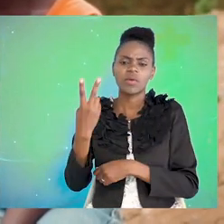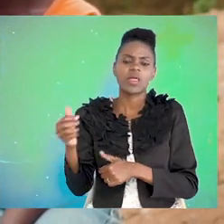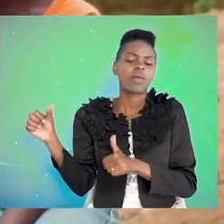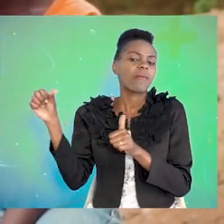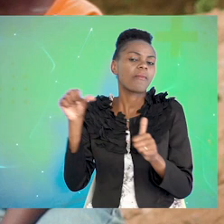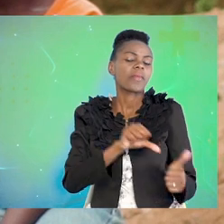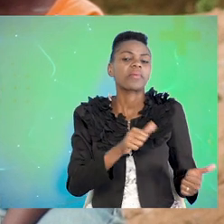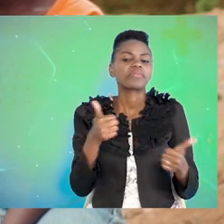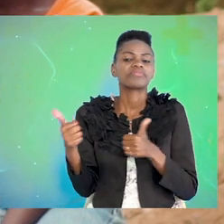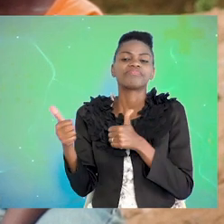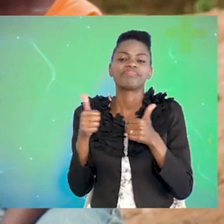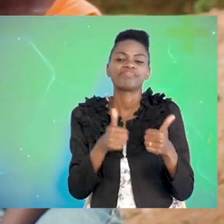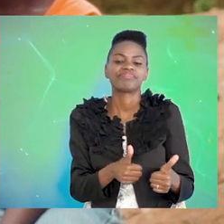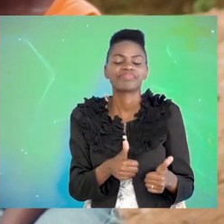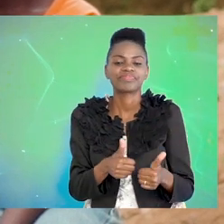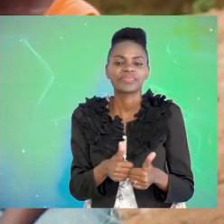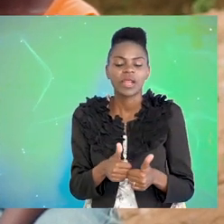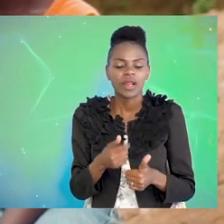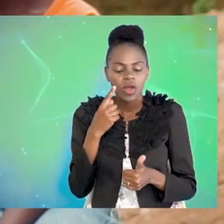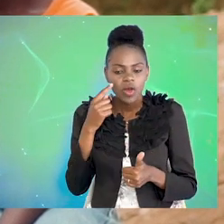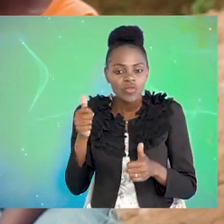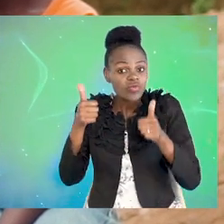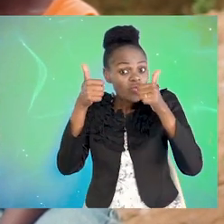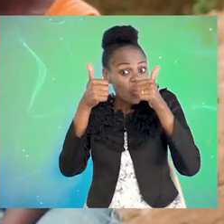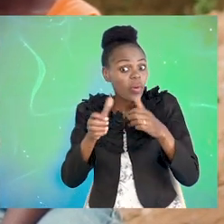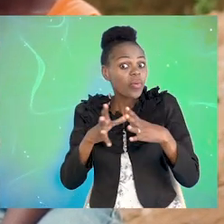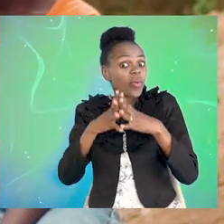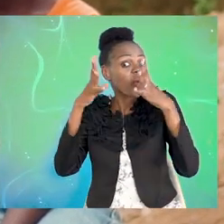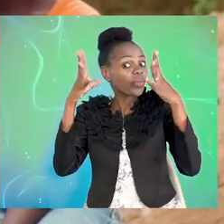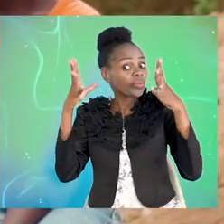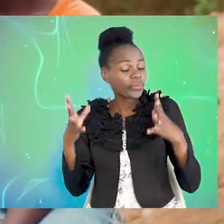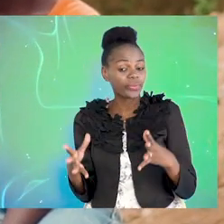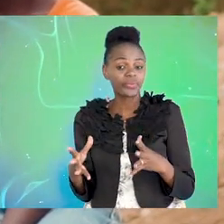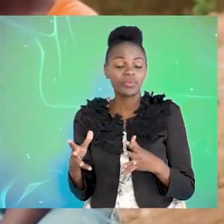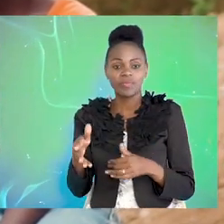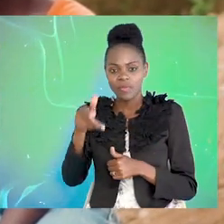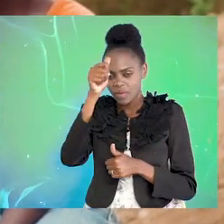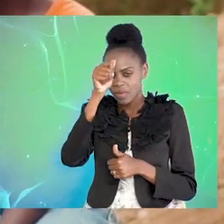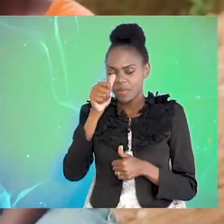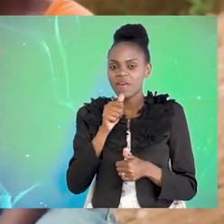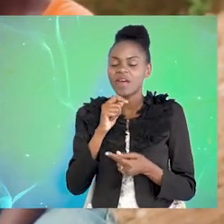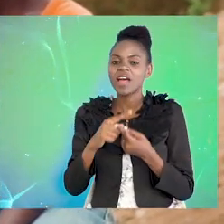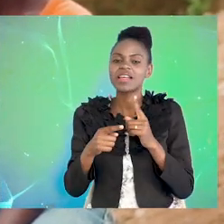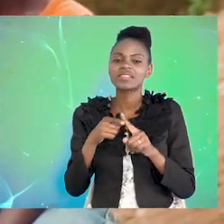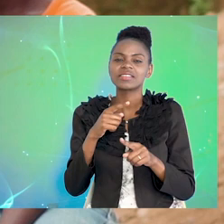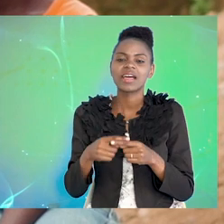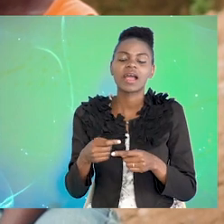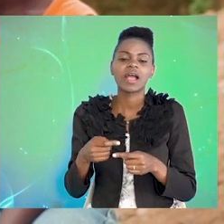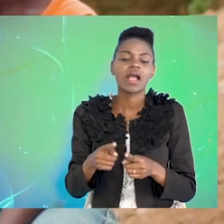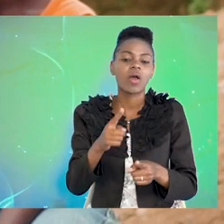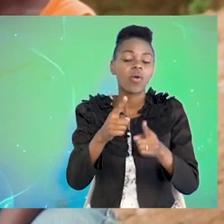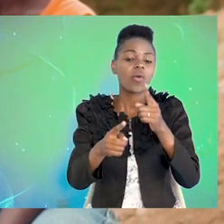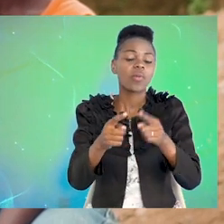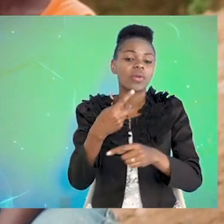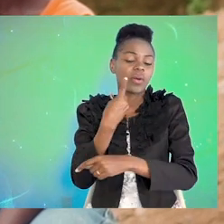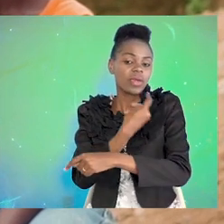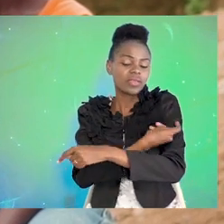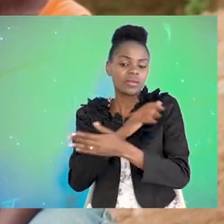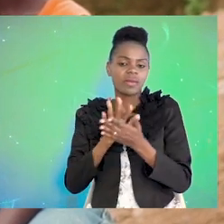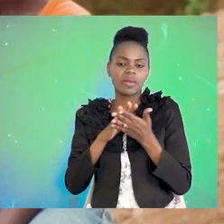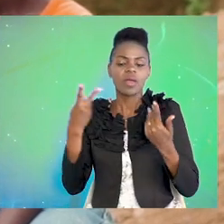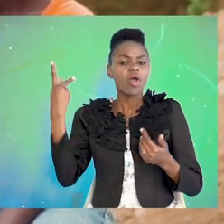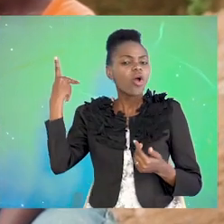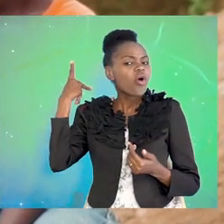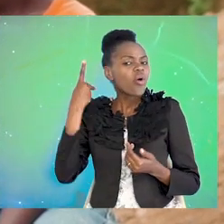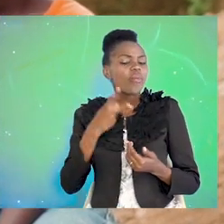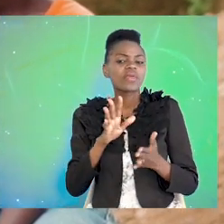anabwera mmene analili ndiye ndikuona kuti pali bwino kwambiri ndiye ndikulangiza makola anzanga amene anaosa anabaisa taifodi akabaisa palibe chiopsezo chino chonse